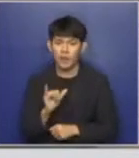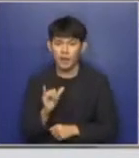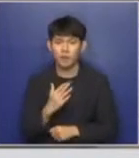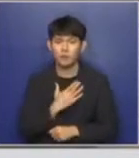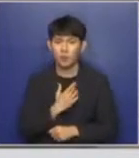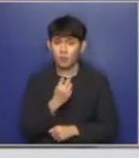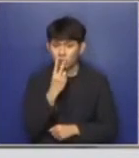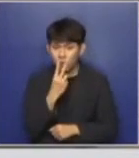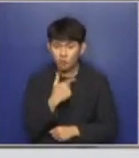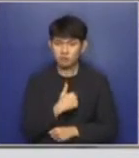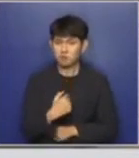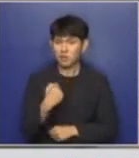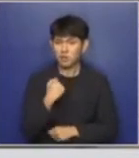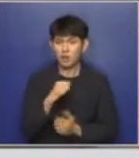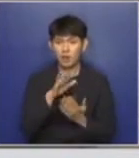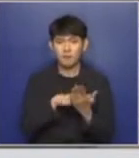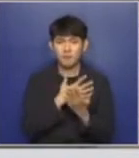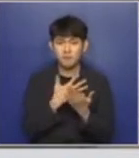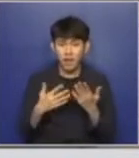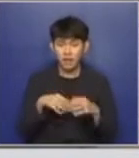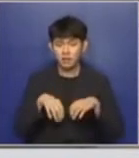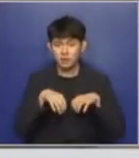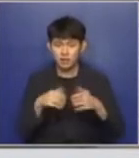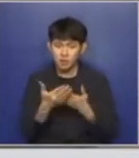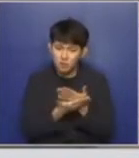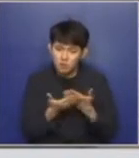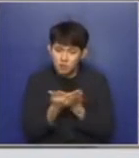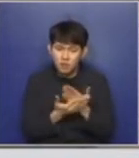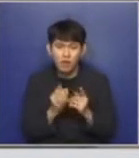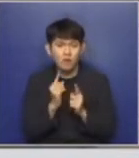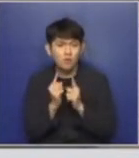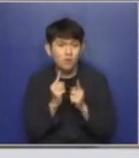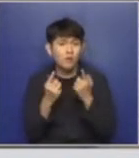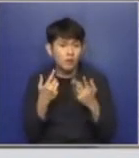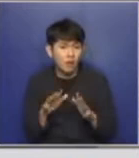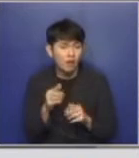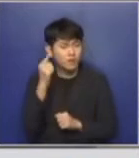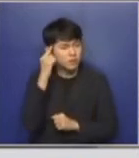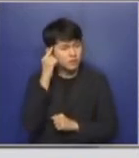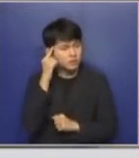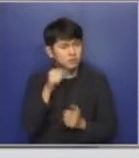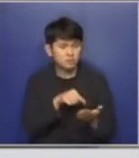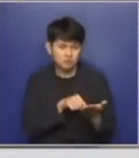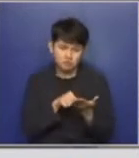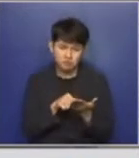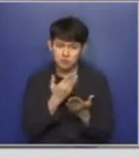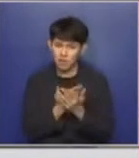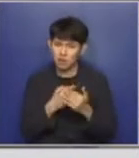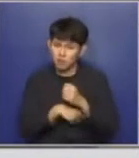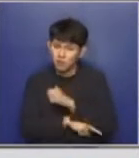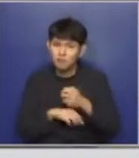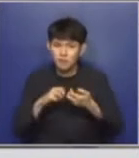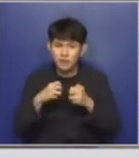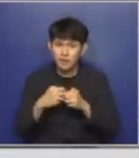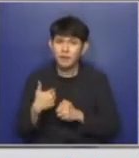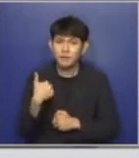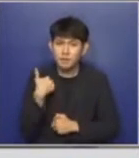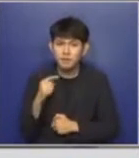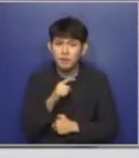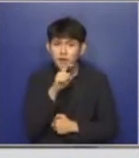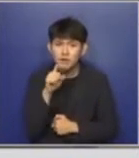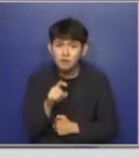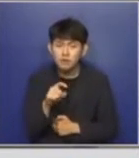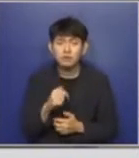ครับว่าการพิจารณาแผนงานเข้ามาลักษณะนี้นั้นนะครับมันจะเอื้อต่อการทุจริตหรือไม่และ